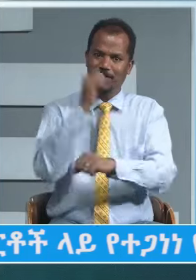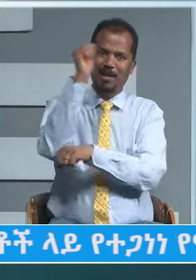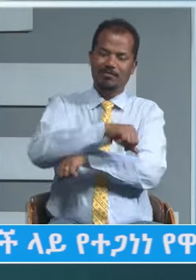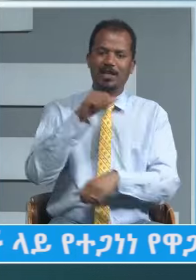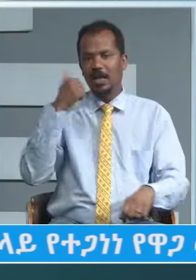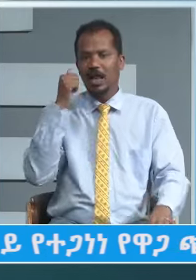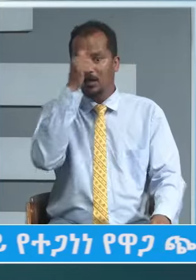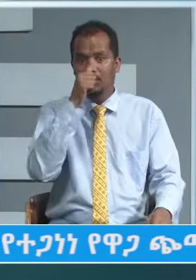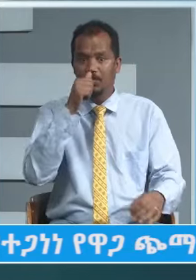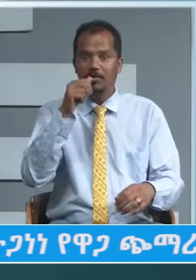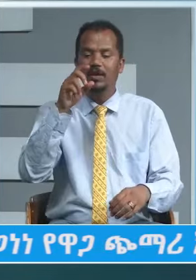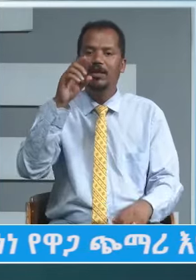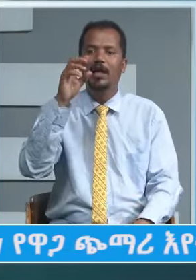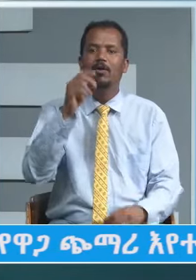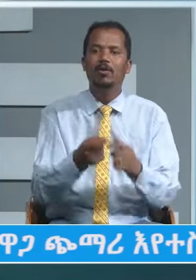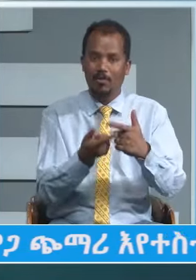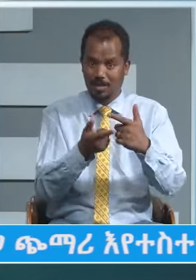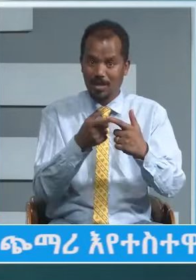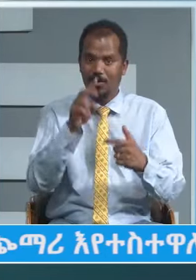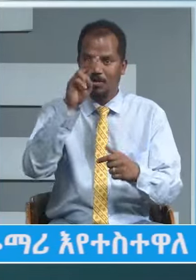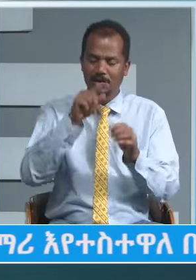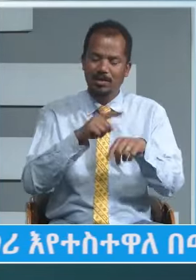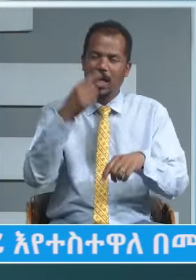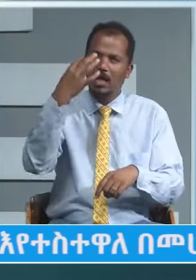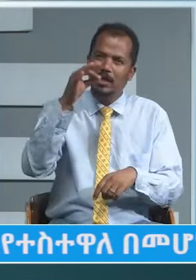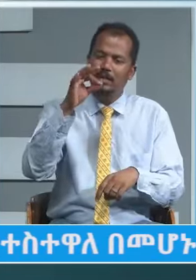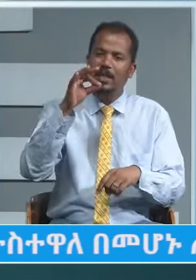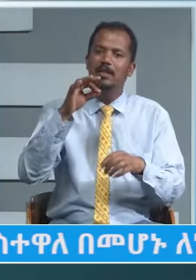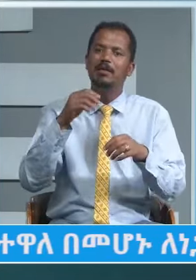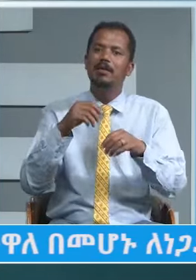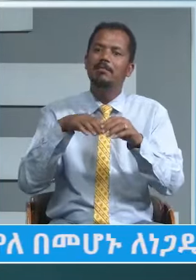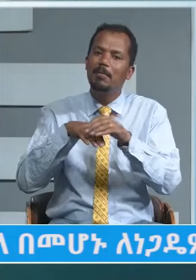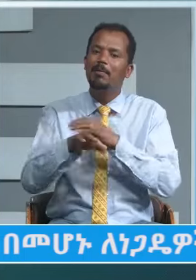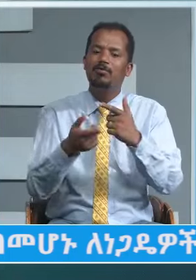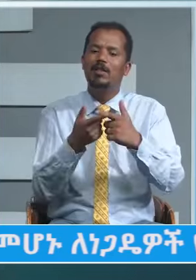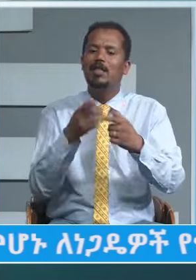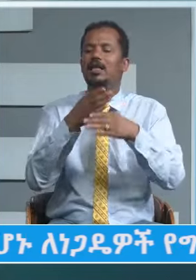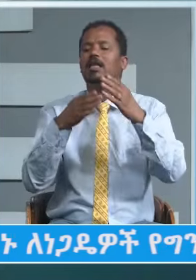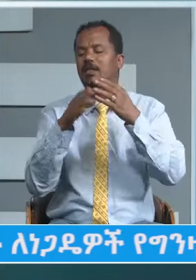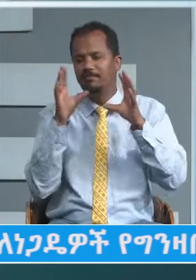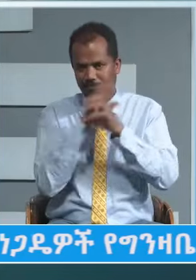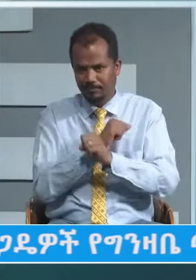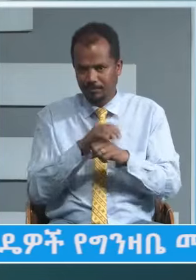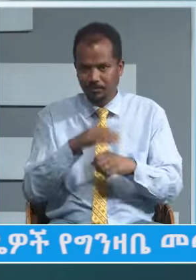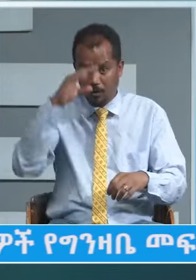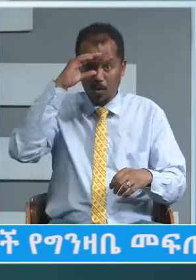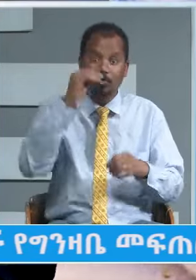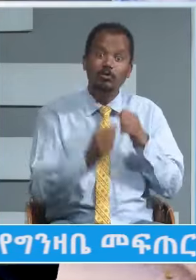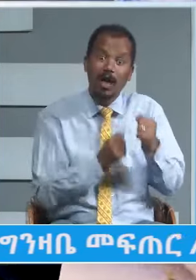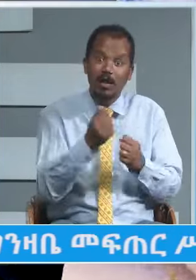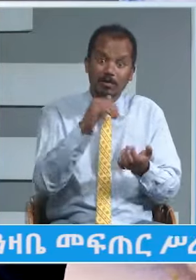በማሻሻል ስታሸንፍ፣ ሌላኛው ኢትዮጵያዊት ሄቨን ኃይሉ 2 ሰዓት ከ19 ደቂቃ ከ27 በሆነ ሰዓት ሁለተኛ ደረጃን በመያዝ